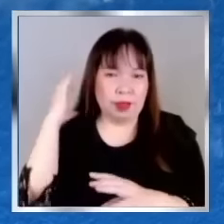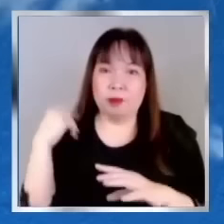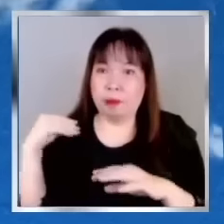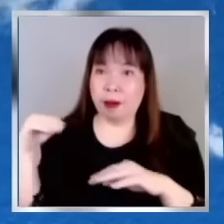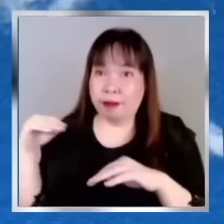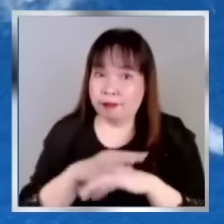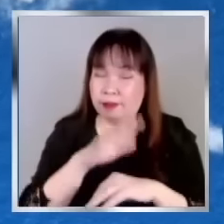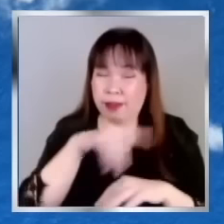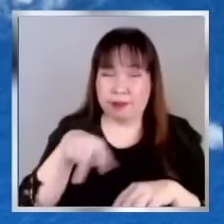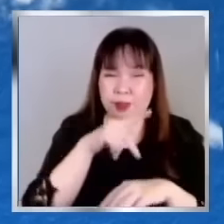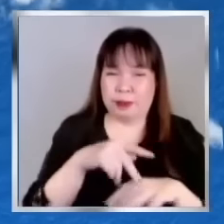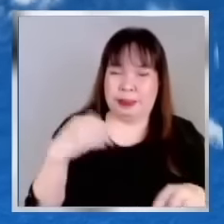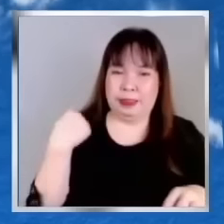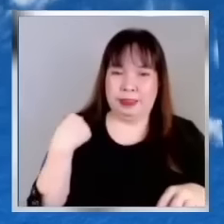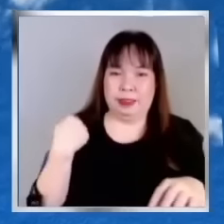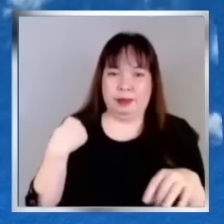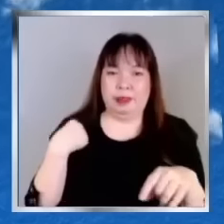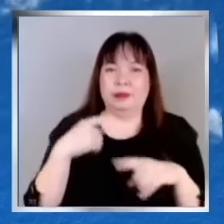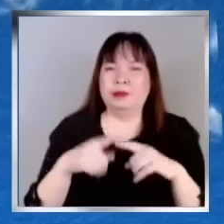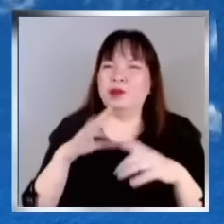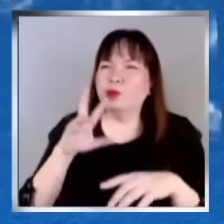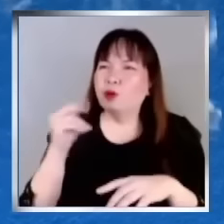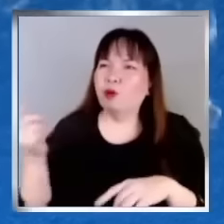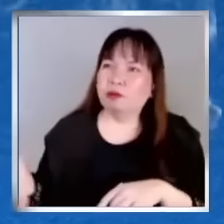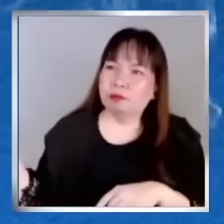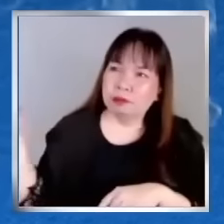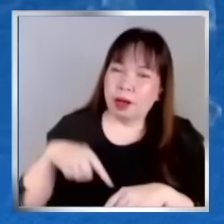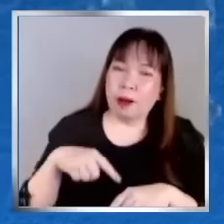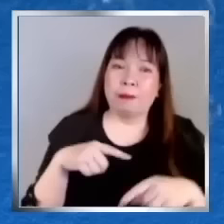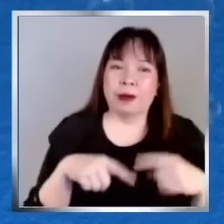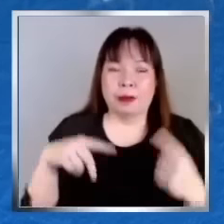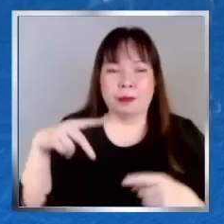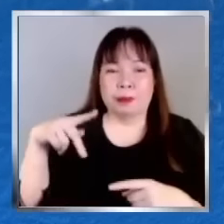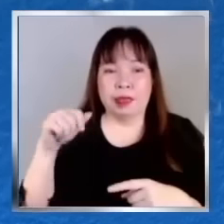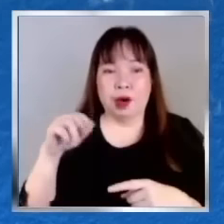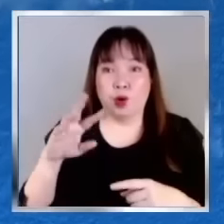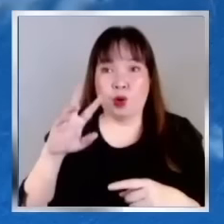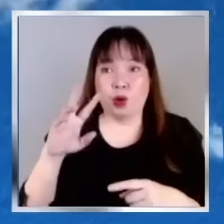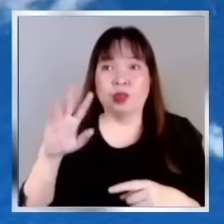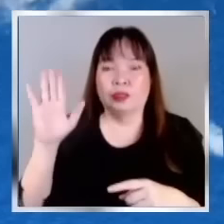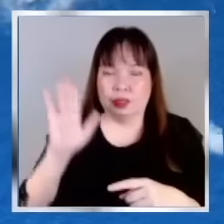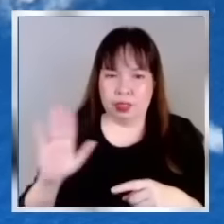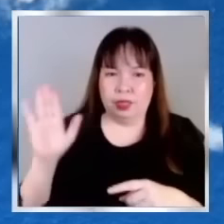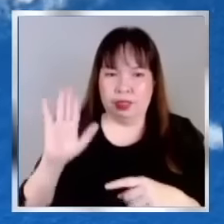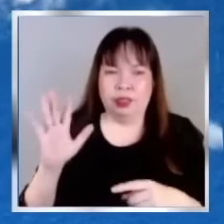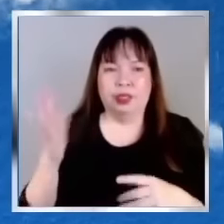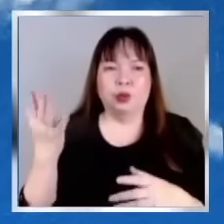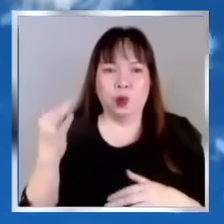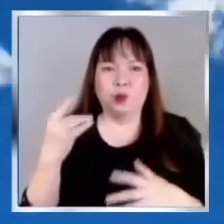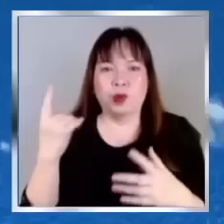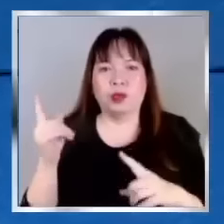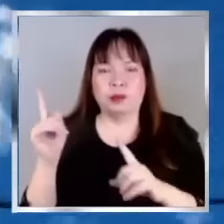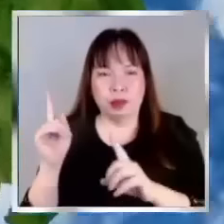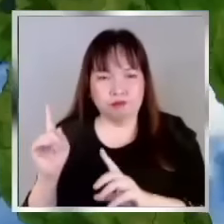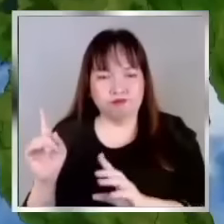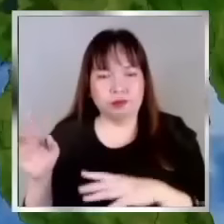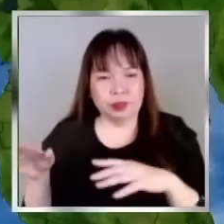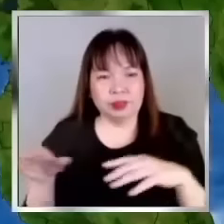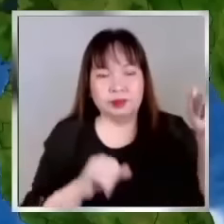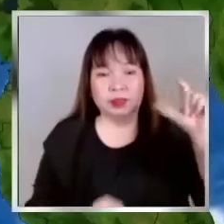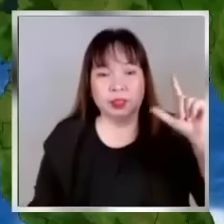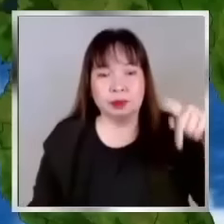PAGASA, posibleng pumasok yan ng PAR sa Linggo. Kung kailan inaasahang lalabas ng PAR, ang LPA na huling